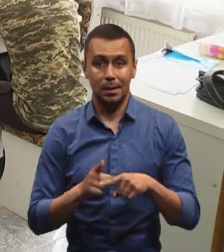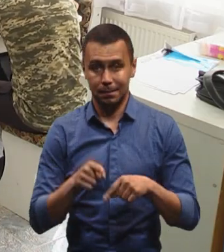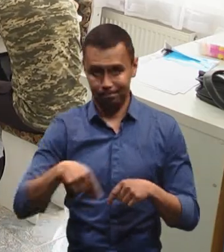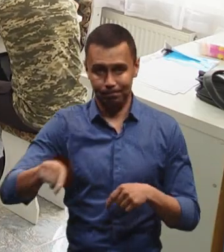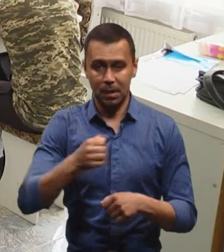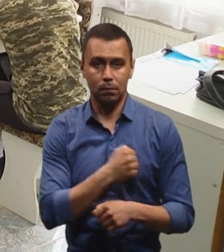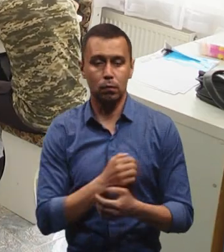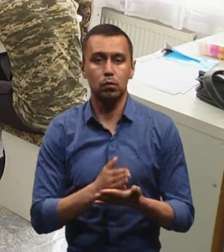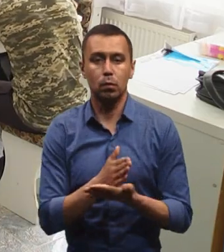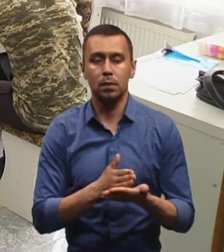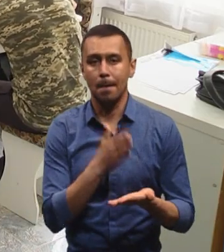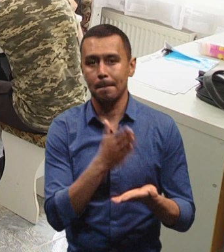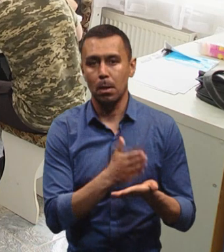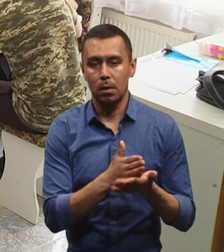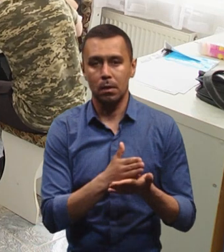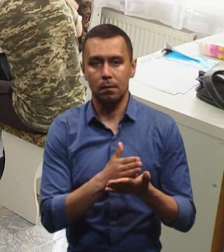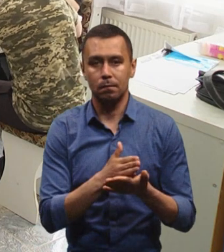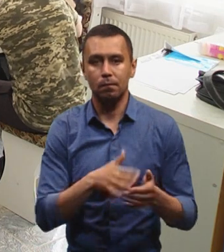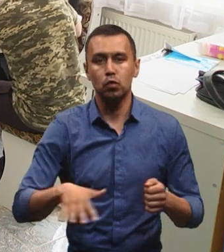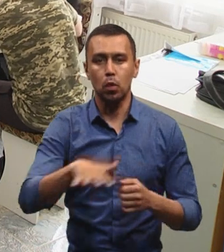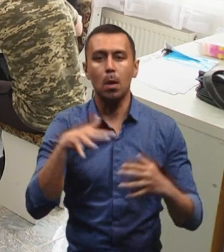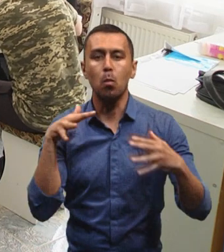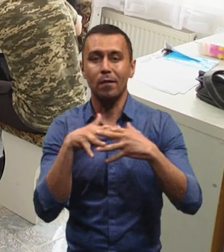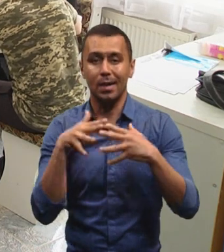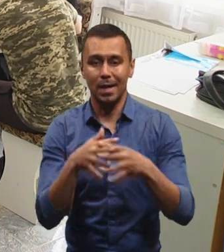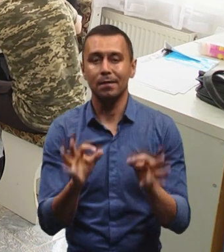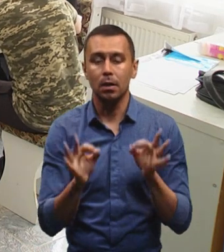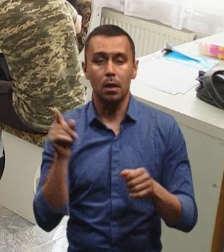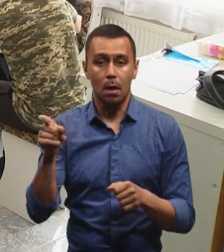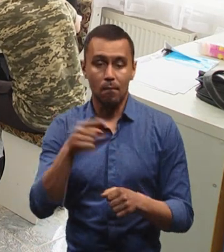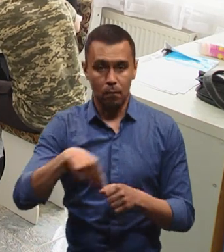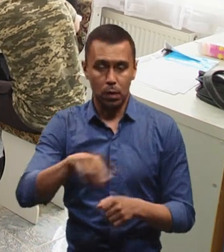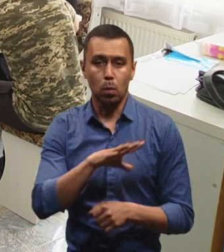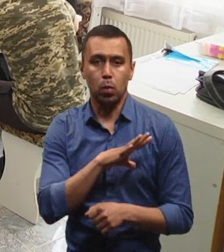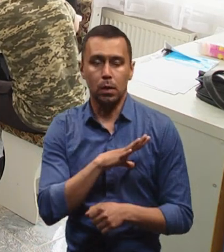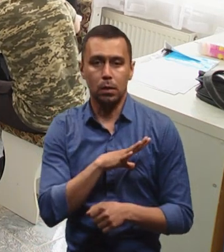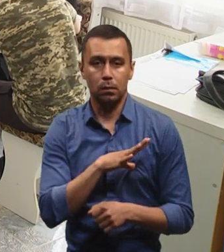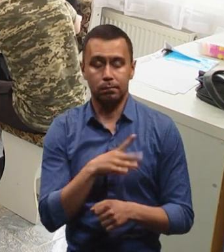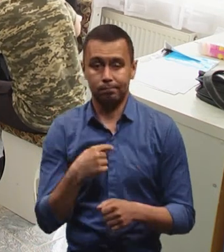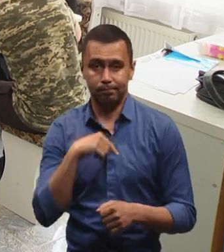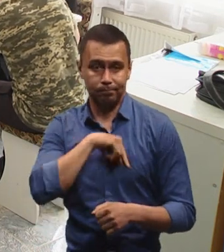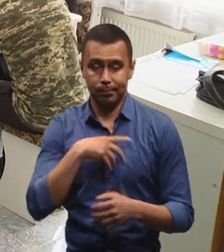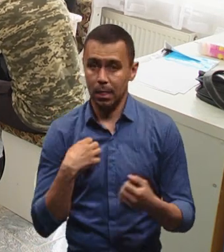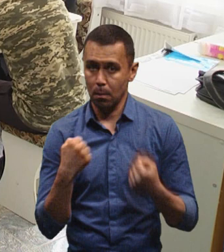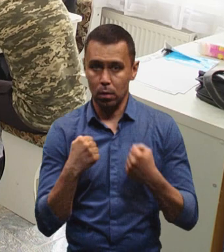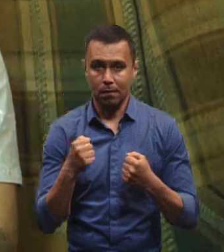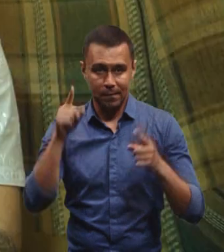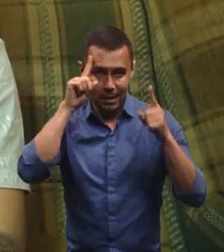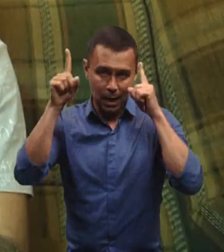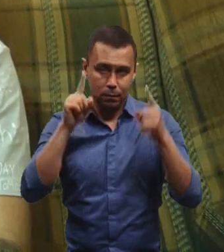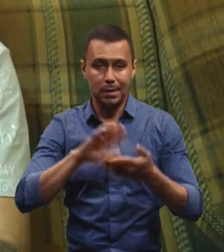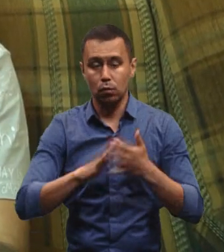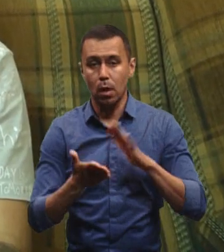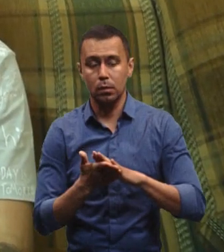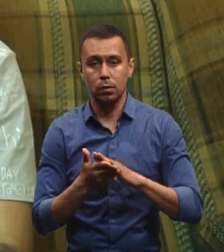військовослужбовці перебували в зоні бойових дій, і, звичайно ж, там вони були в напруженні, постійно в стресовій ситуації.